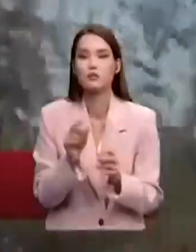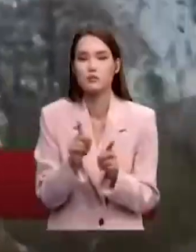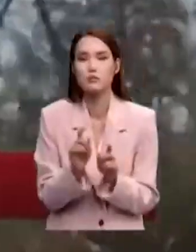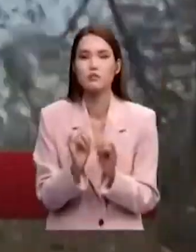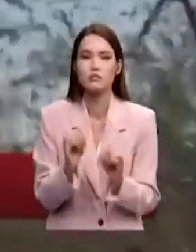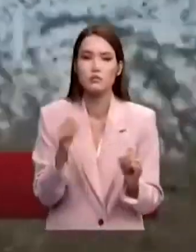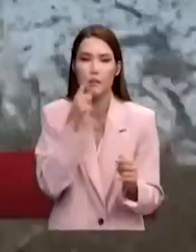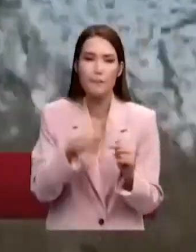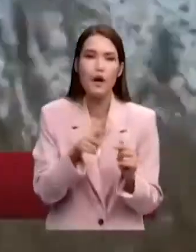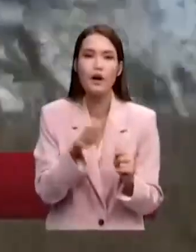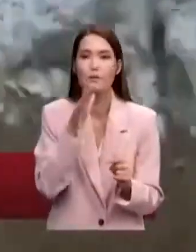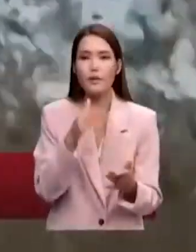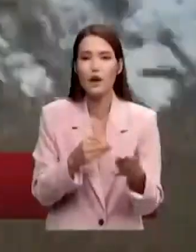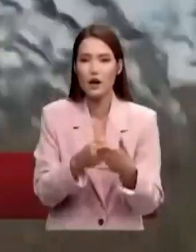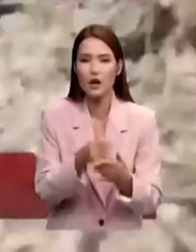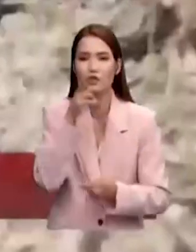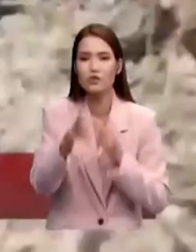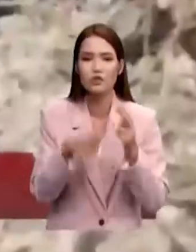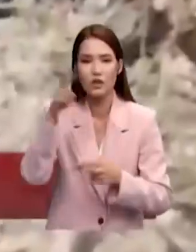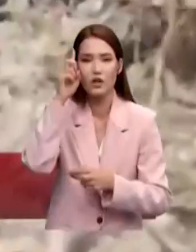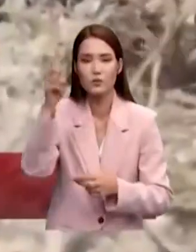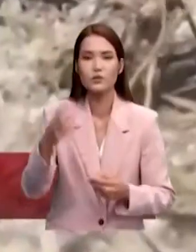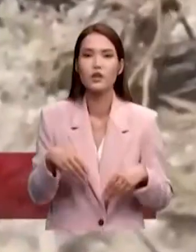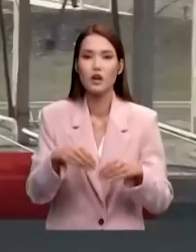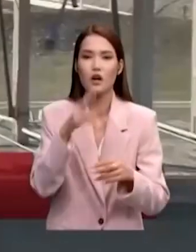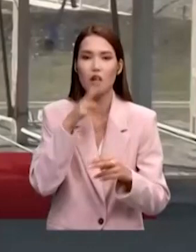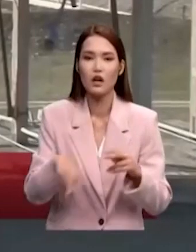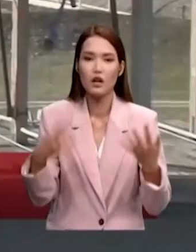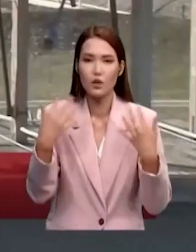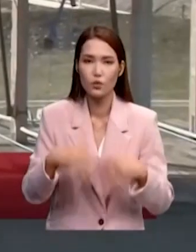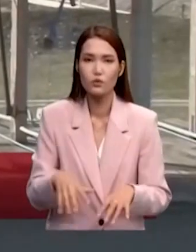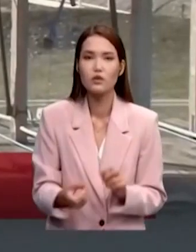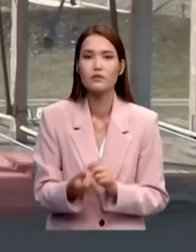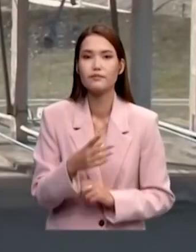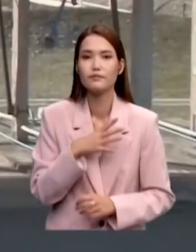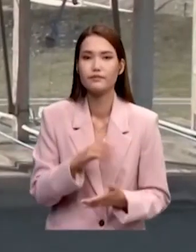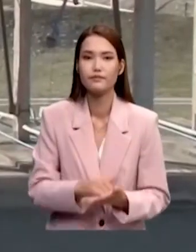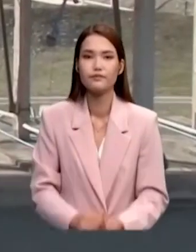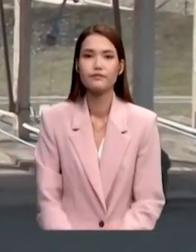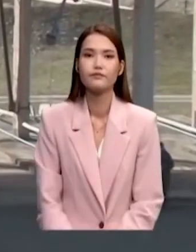поставок дизеля. Аграрии жалуются на чиновников, которые не могут грамотно организовать работу.